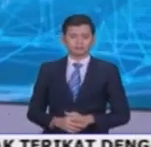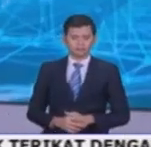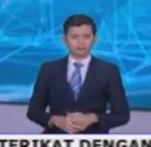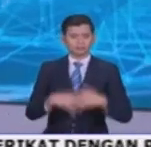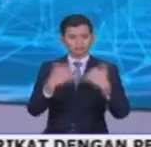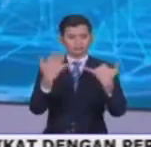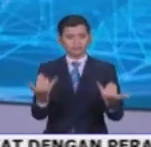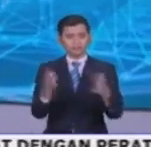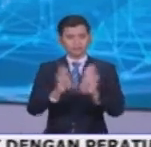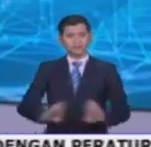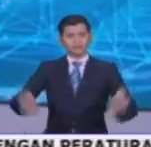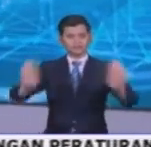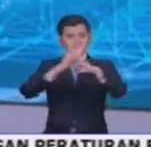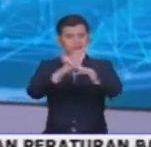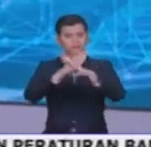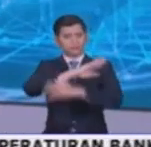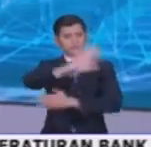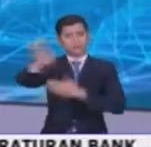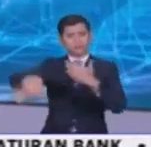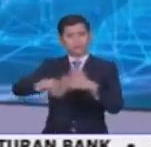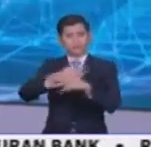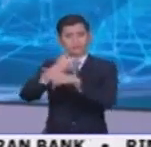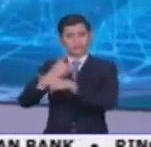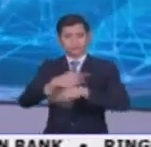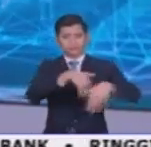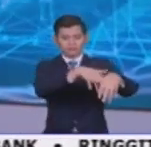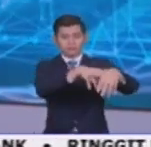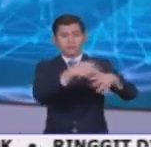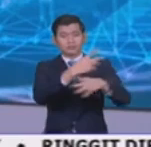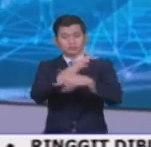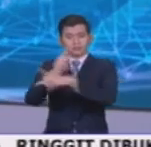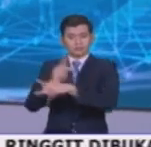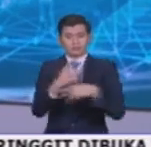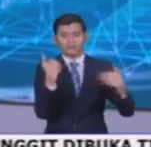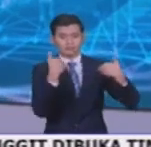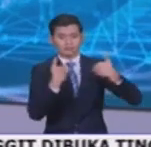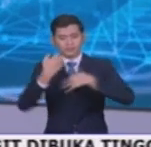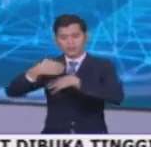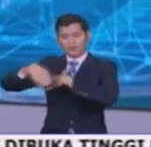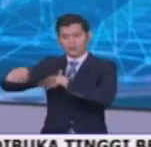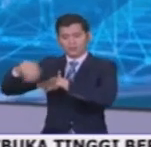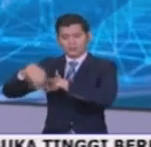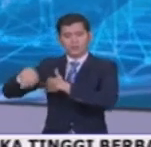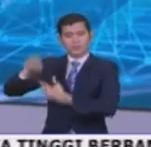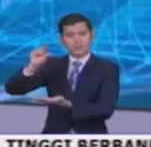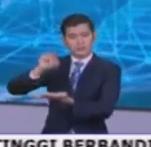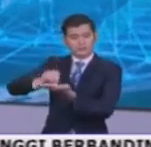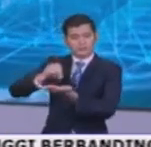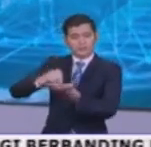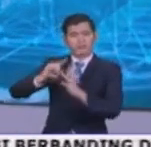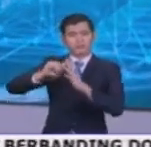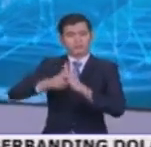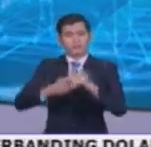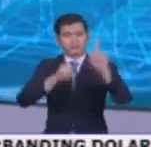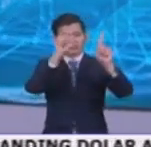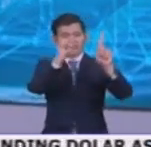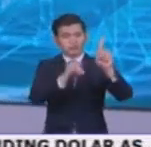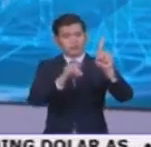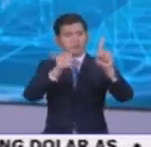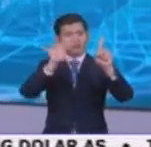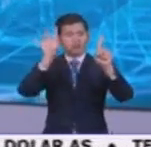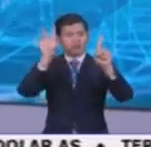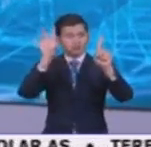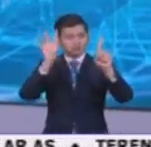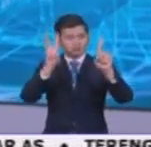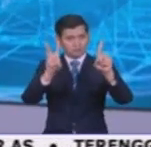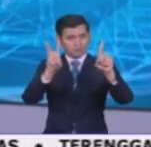Ini pula berkaitan larangan semua penternak mengeksport stok bekalan ayam bermula 1 Jun. Timbalan Menteri Perdagangan Dalam Negeri dan Hal